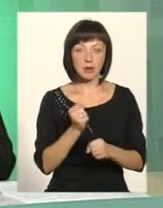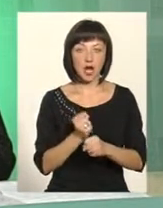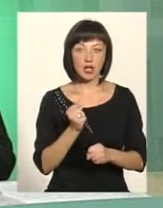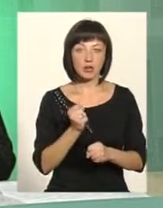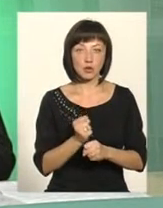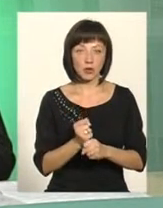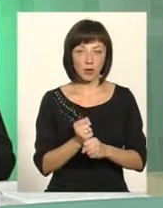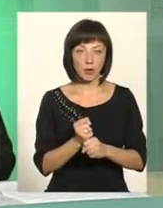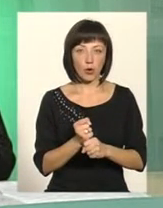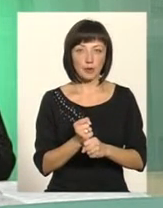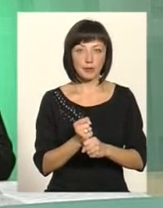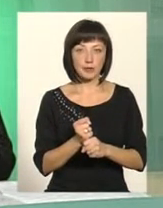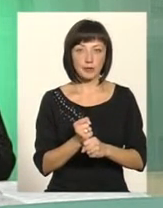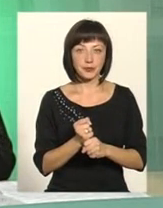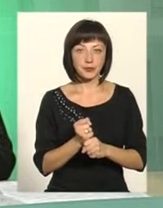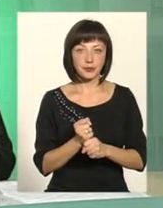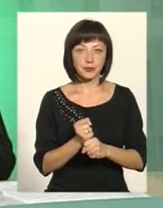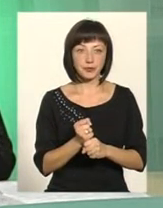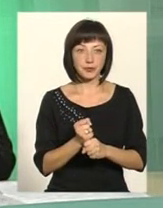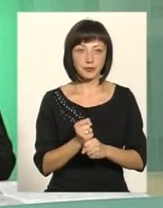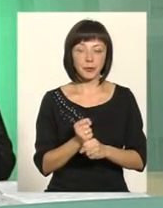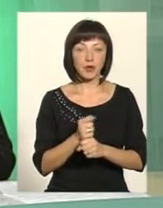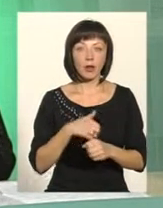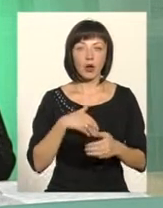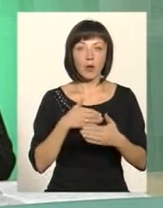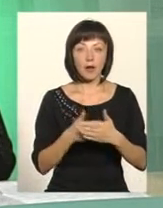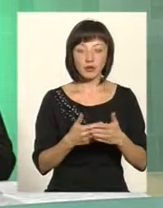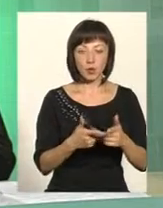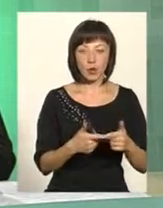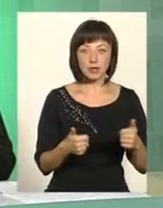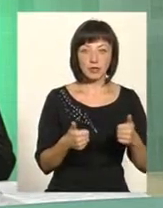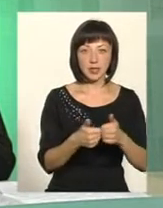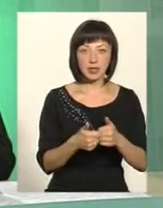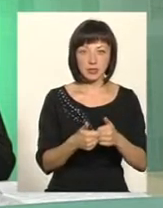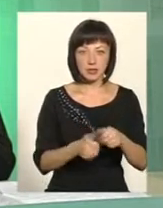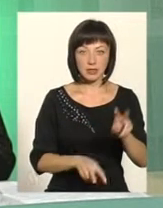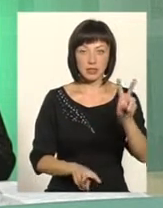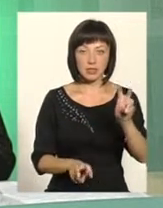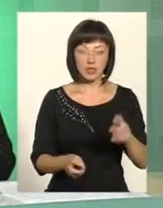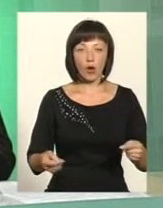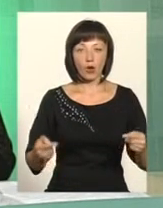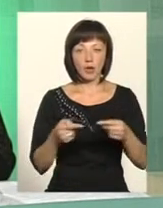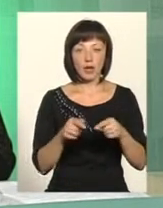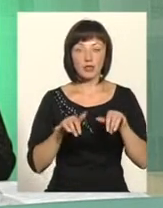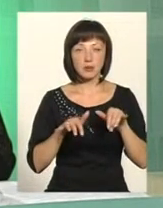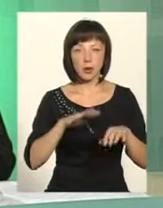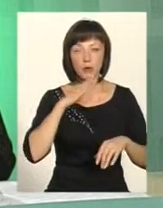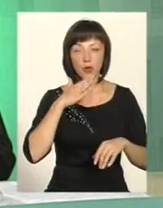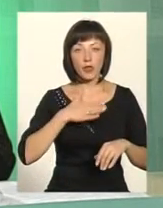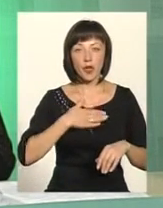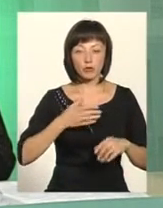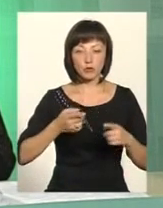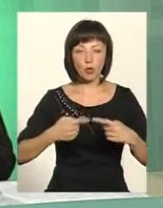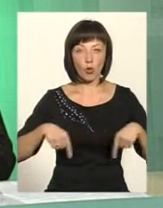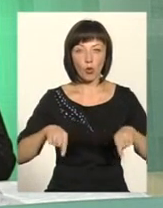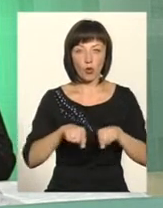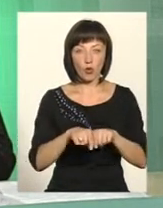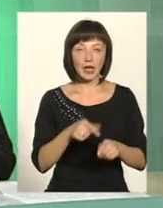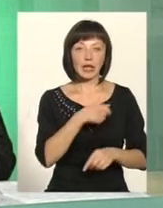з... Почали працювати з громадською організацією за конкретні справи. По нашому округу пройшов